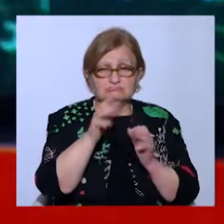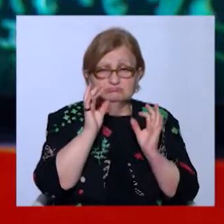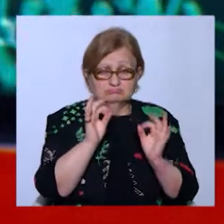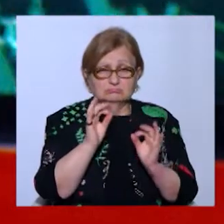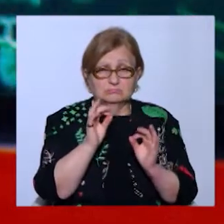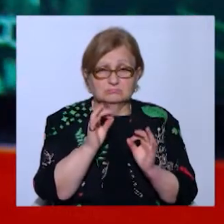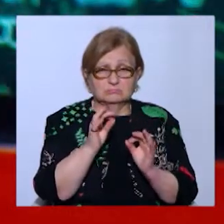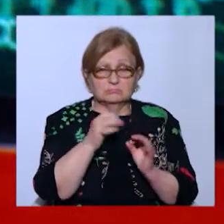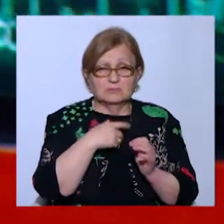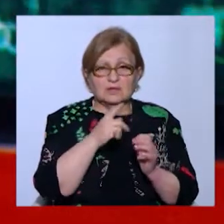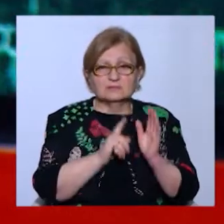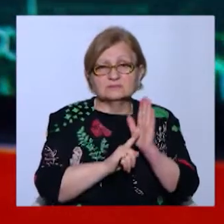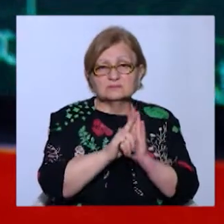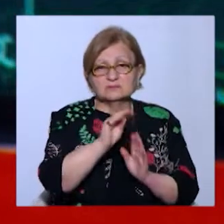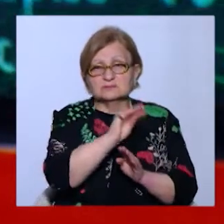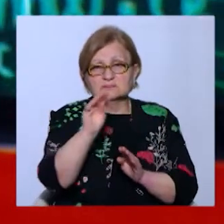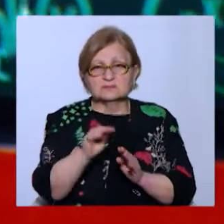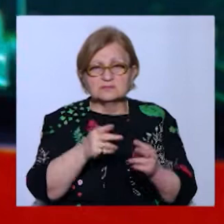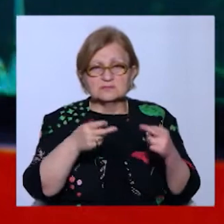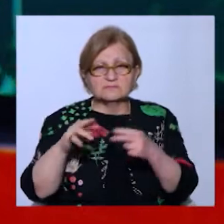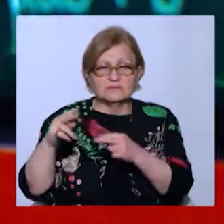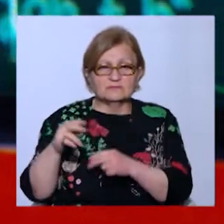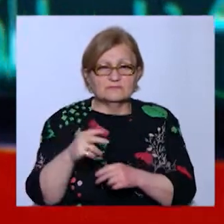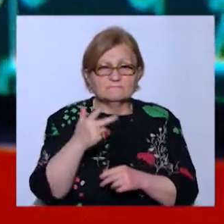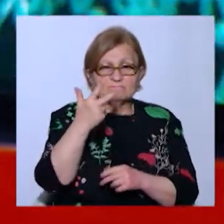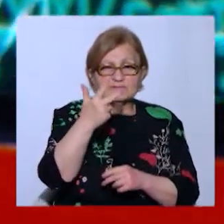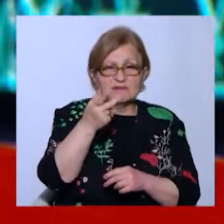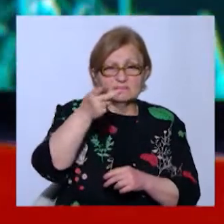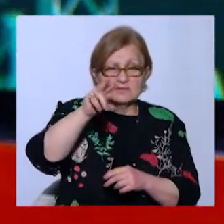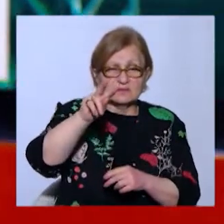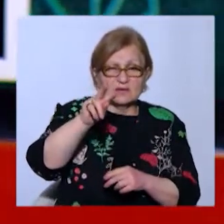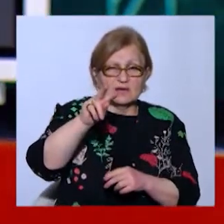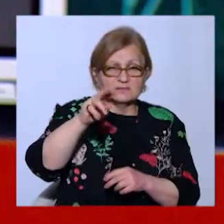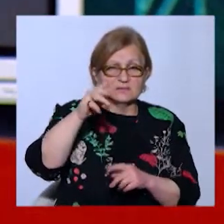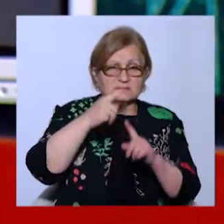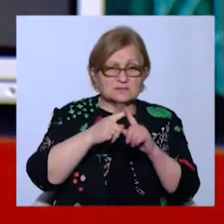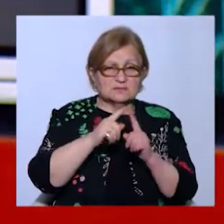დროს შემოვიტანო დამატებითი ცვლადი, მოდით სამი ხარისხად x-ი აღვნიშნოთ ტეთი.